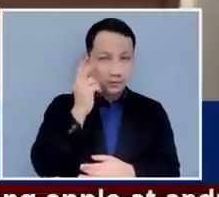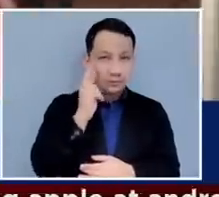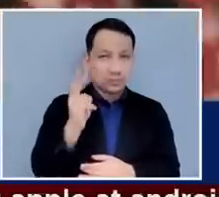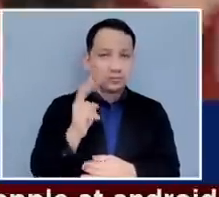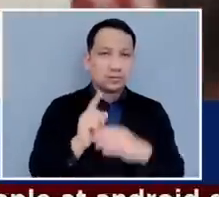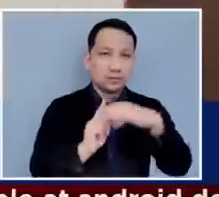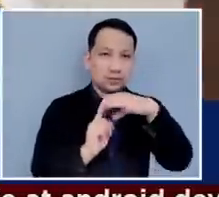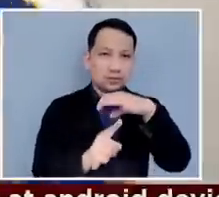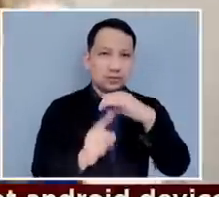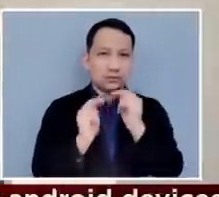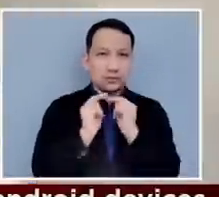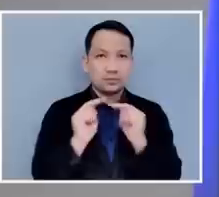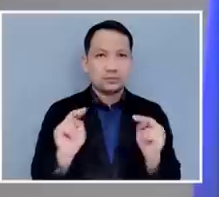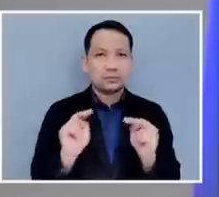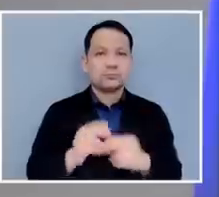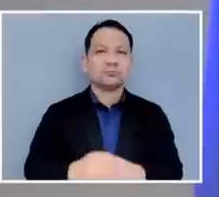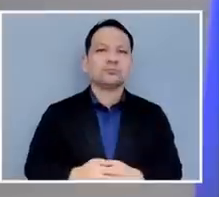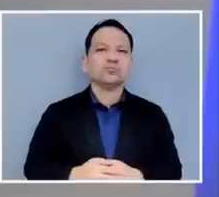ABS-CBN News.